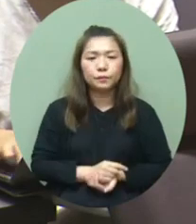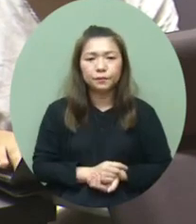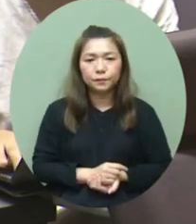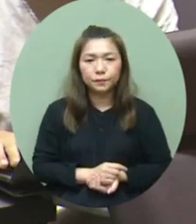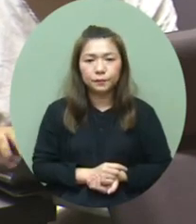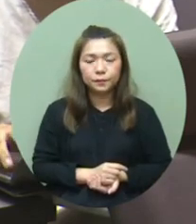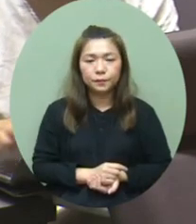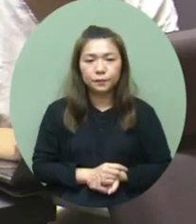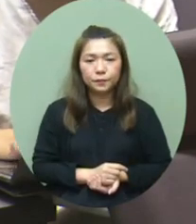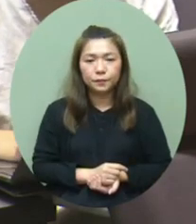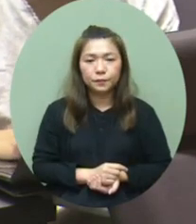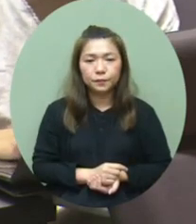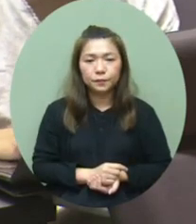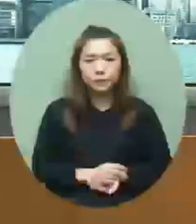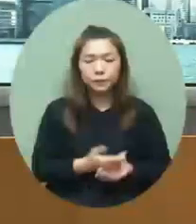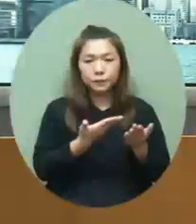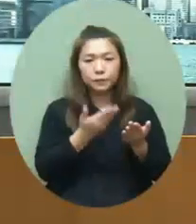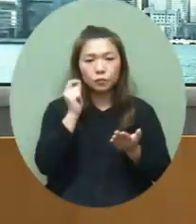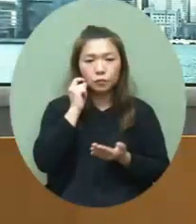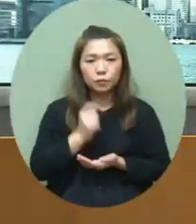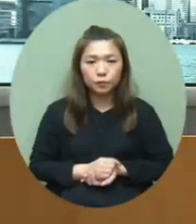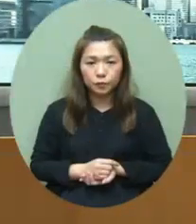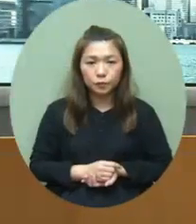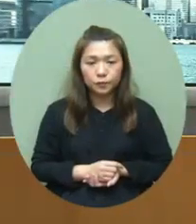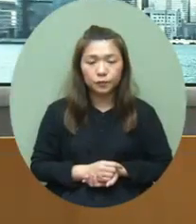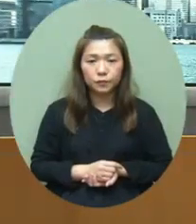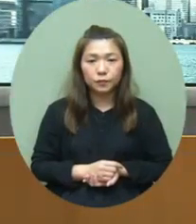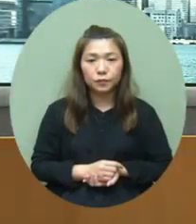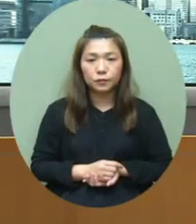一題這邊這位女士。